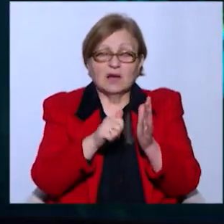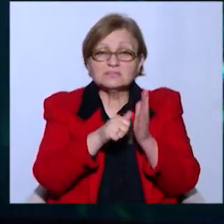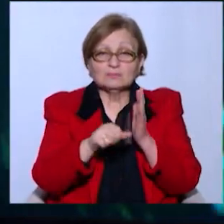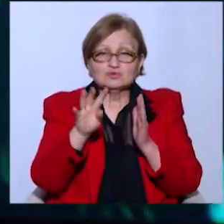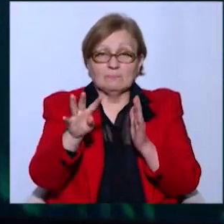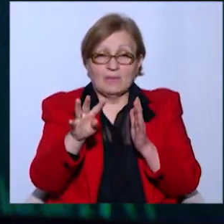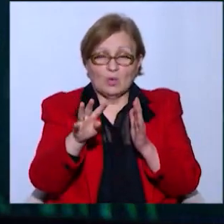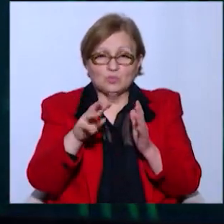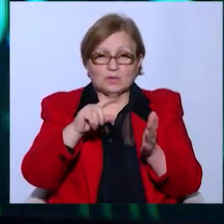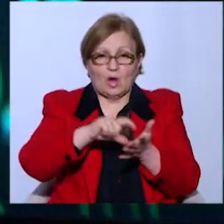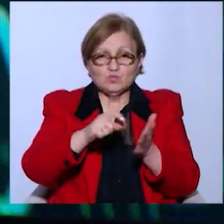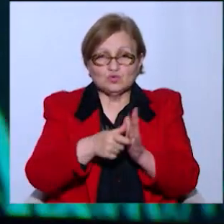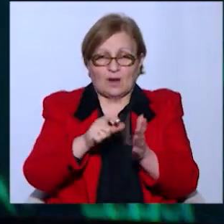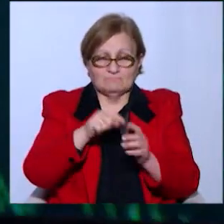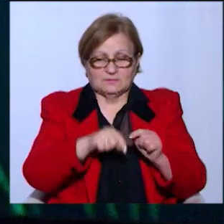უჯრამდე.